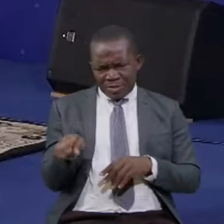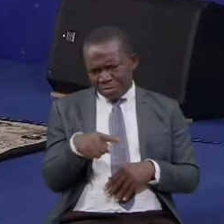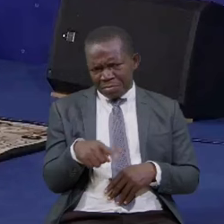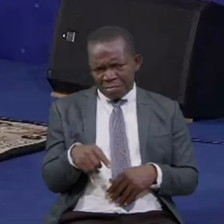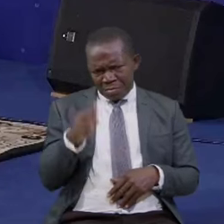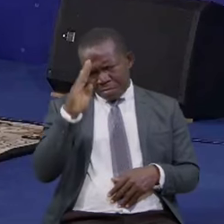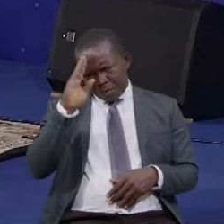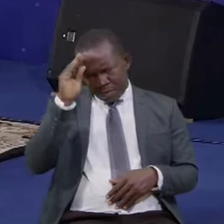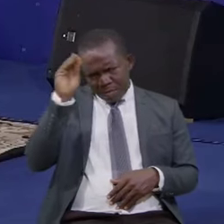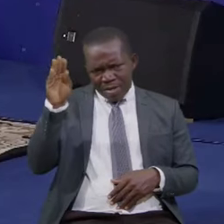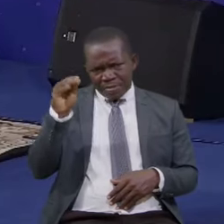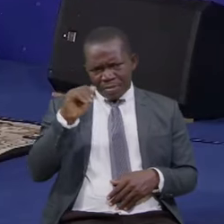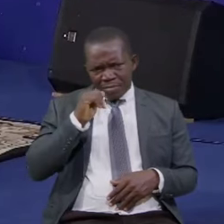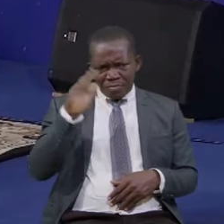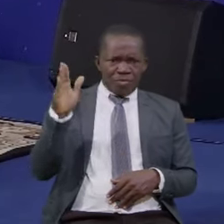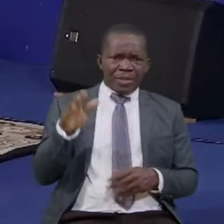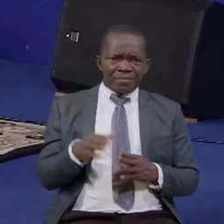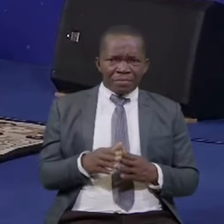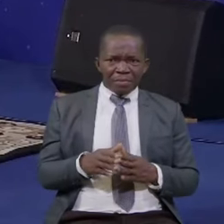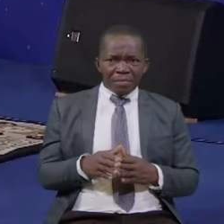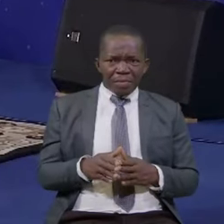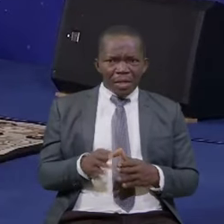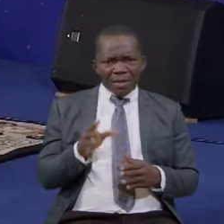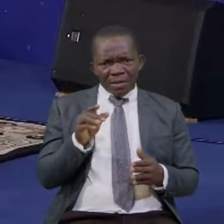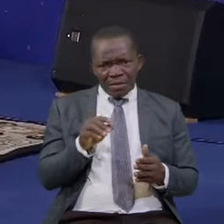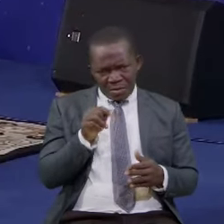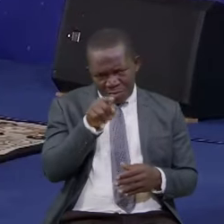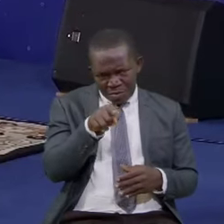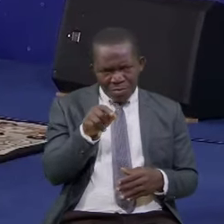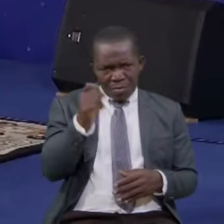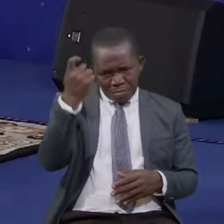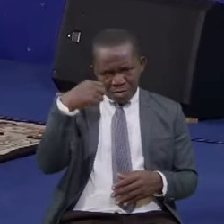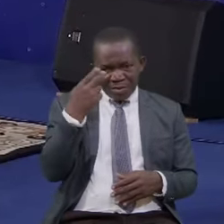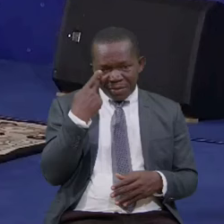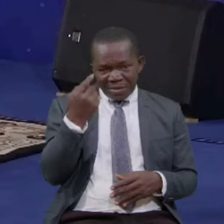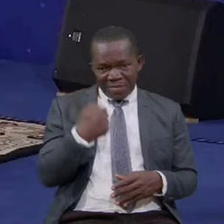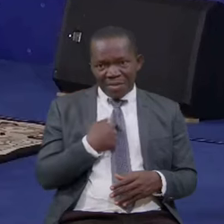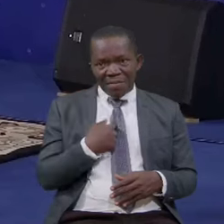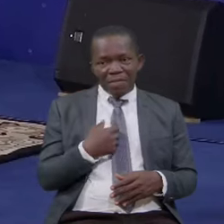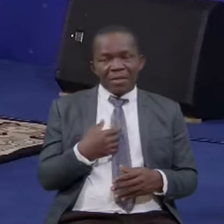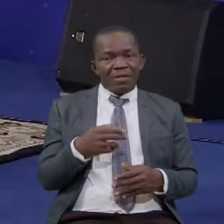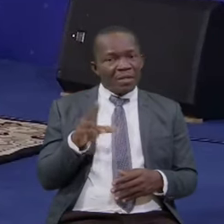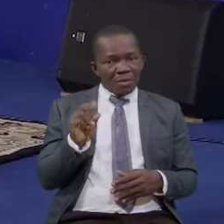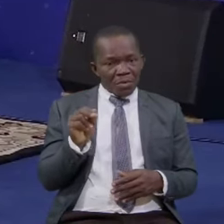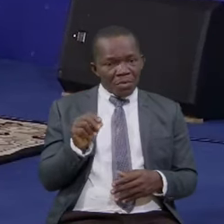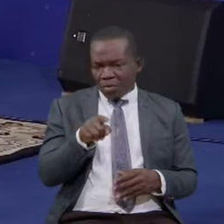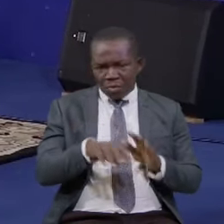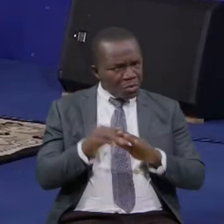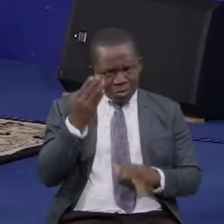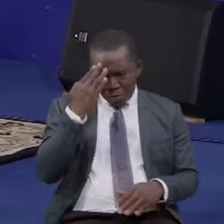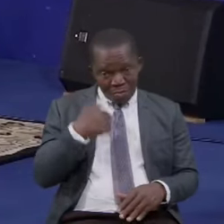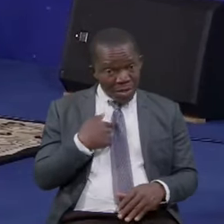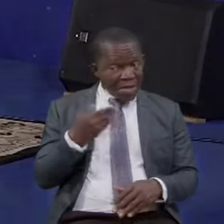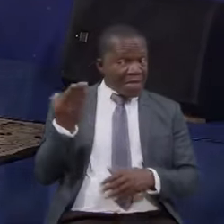tu es tu dois me voir il y a de cela 10 ans je suis jeétais pas ce que